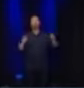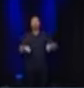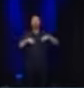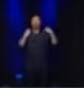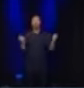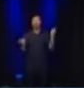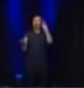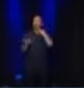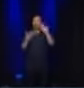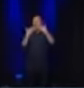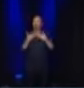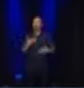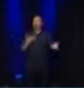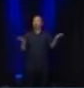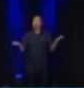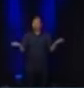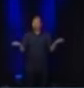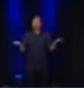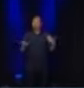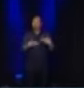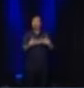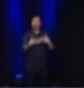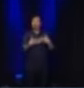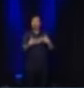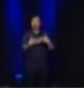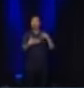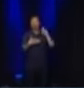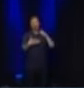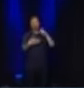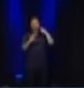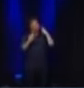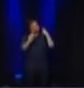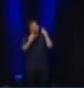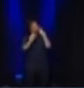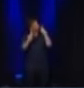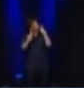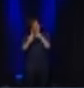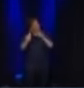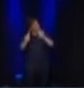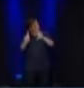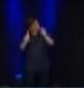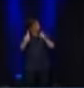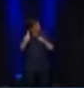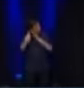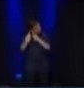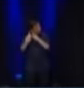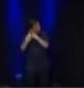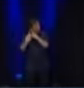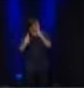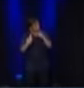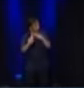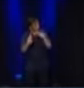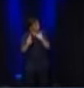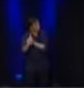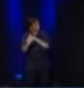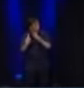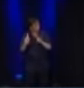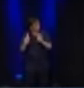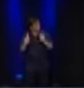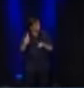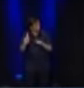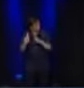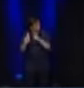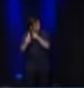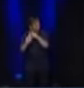fin août. Mais là, il faut aller chercher le 75 % de doses. Et puis, il faut toujours